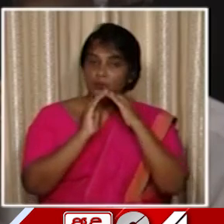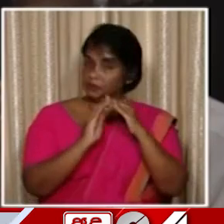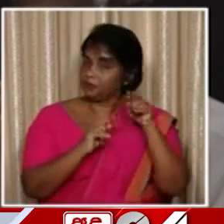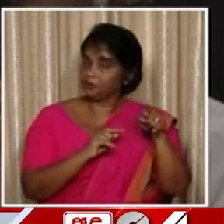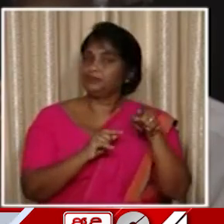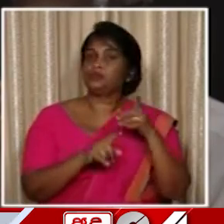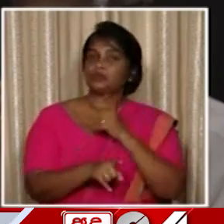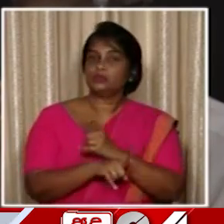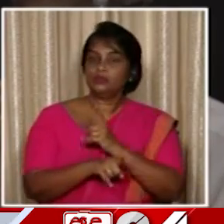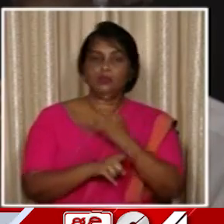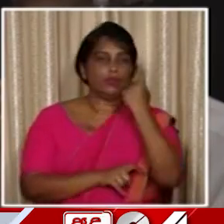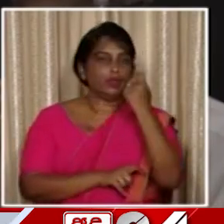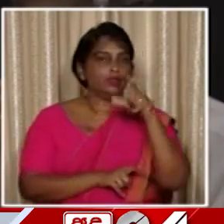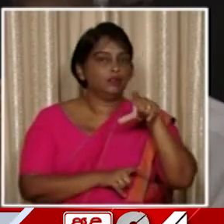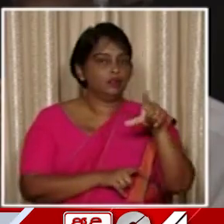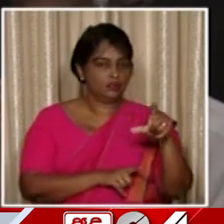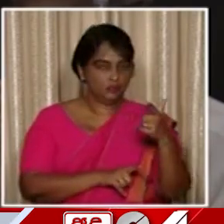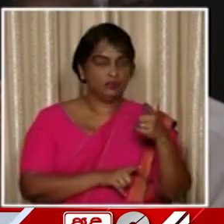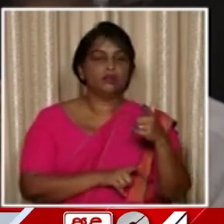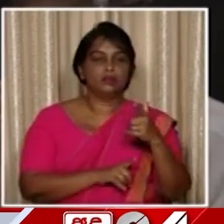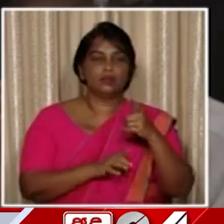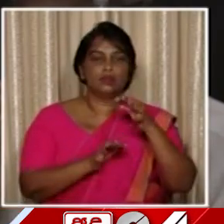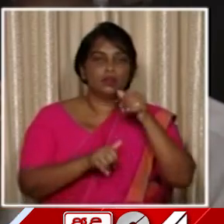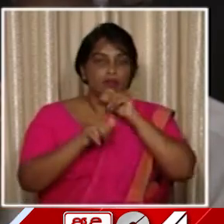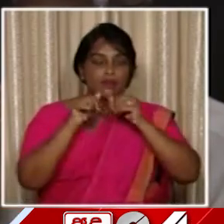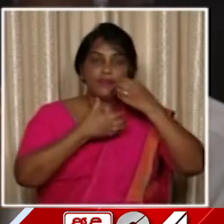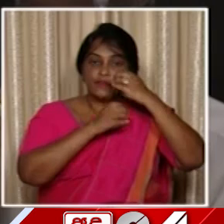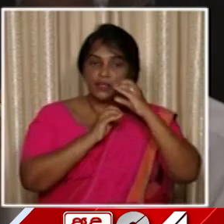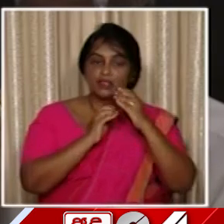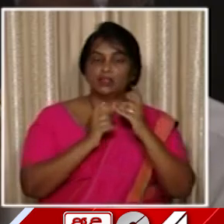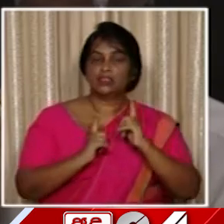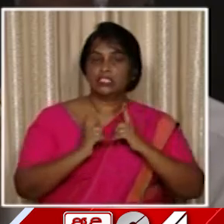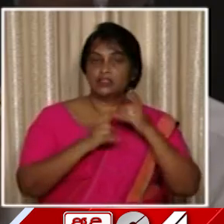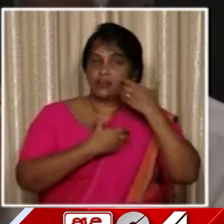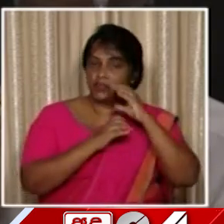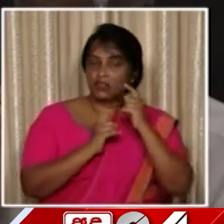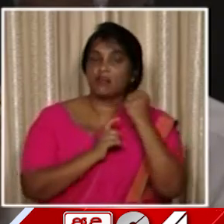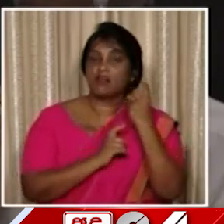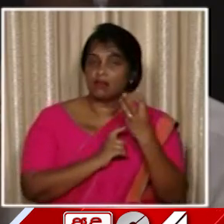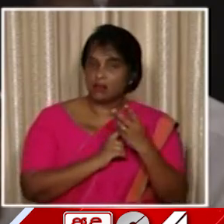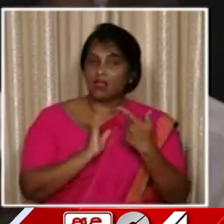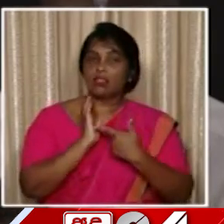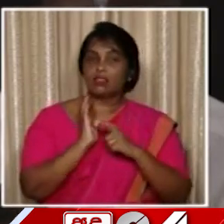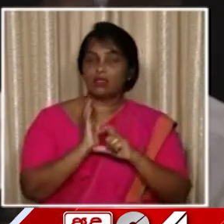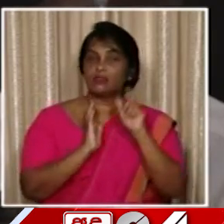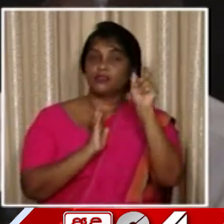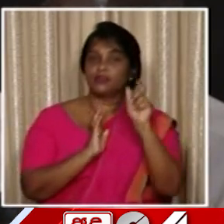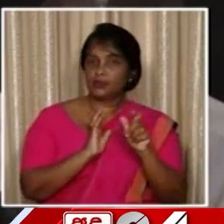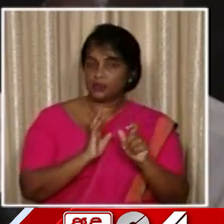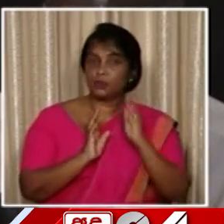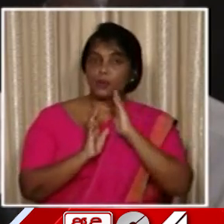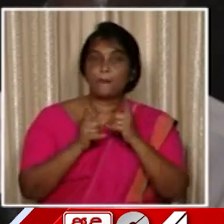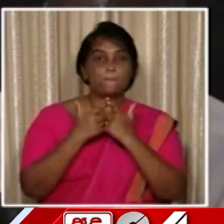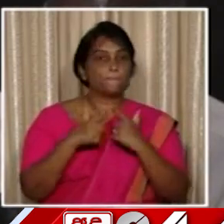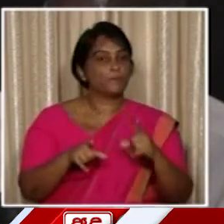සඳහා ගුරුවරු 1700ක් රසායන විද්‍යාව භෞතික විද්‍යාව ජීව විද්‍යාව ගණිතය තාක්ෂණ විෂය ධාරාවන් සහ විදේශ